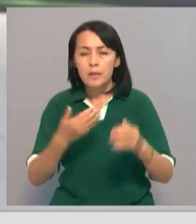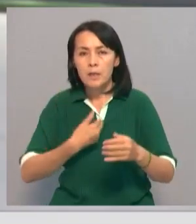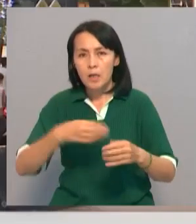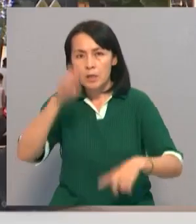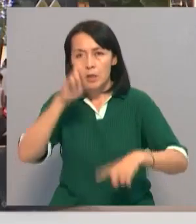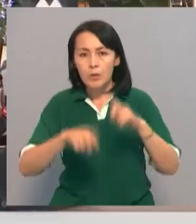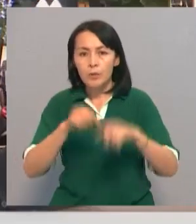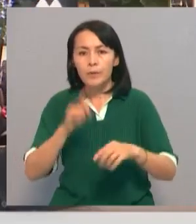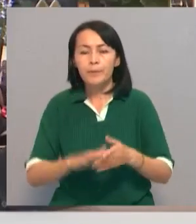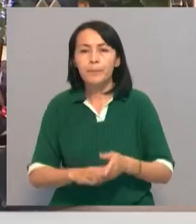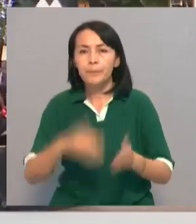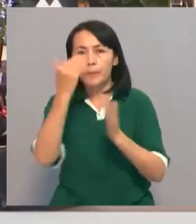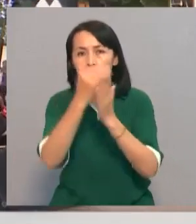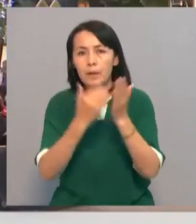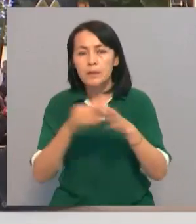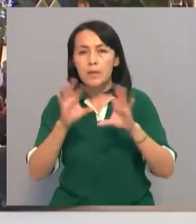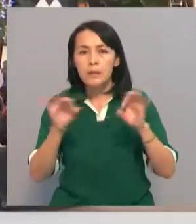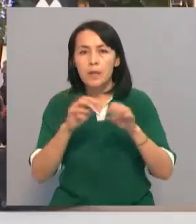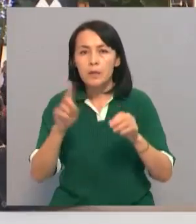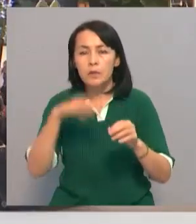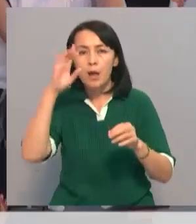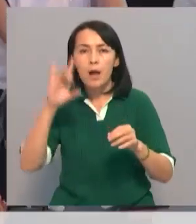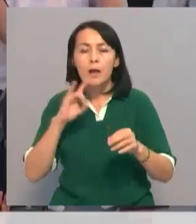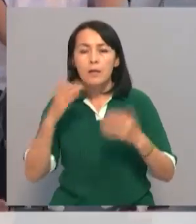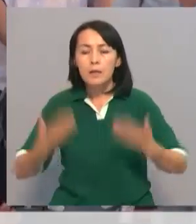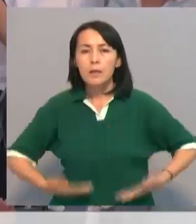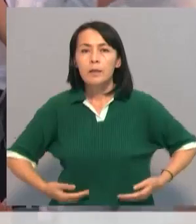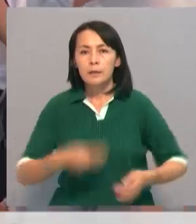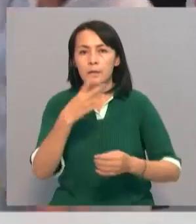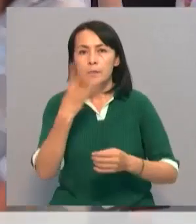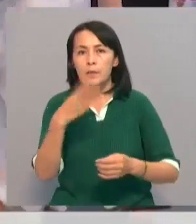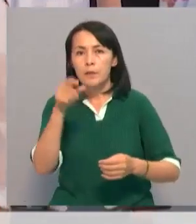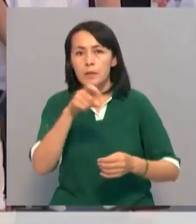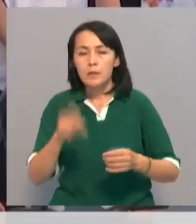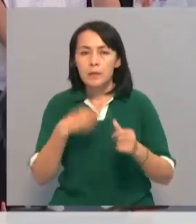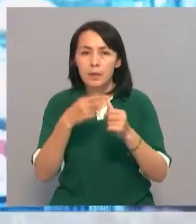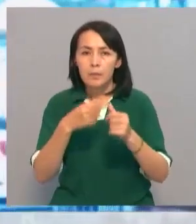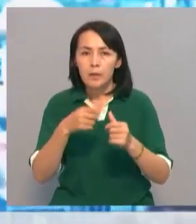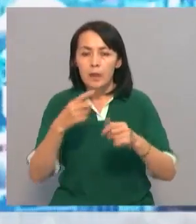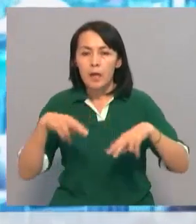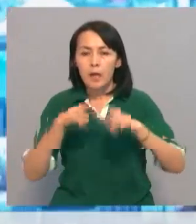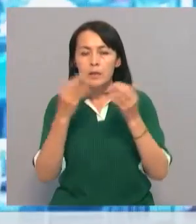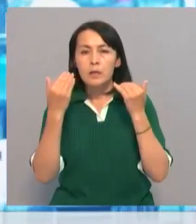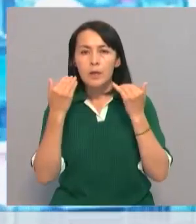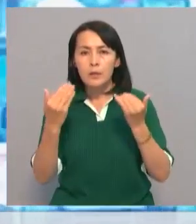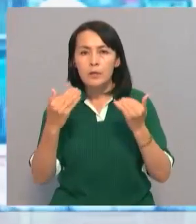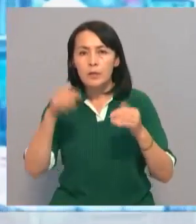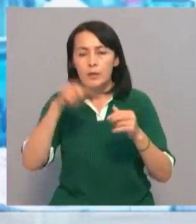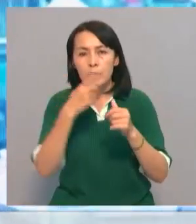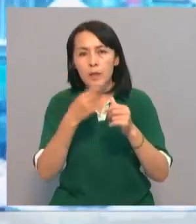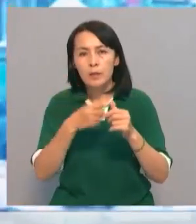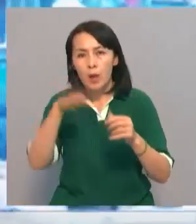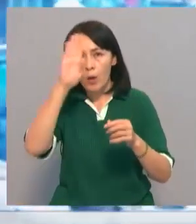нашей родине. В Бюро национальной статистики рассказали, что в Казахстане проживает 24 человека с именем Астана. Преимущественно носят это